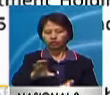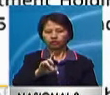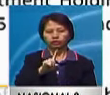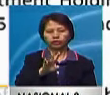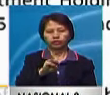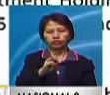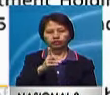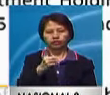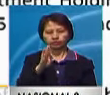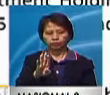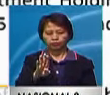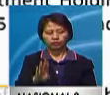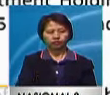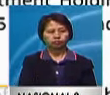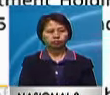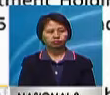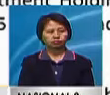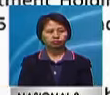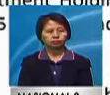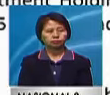strategik itu.